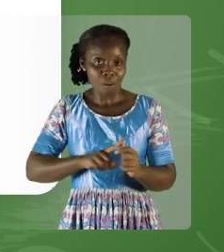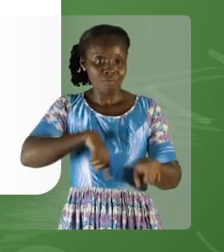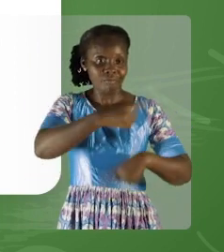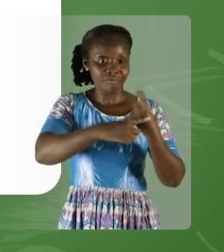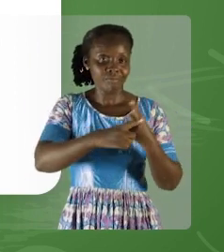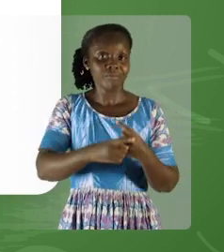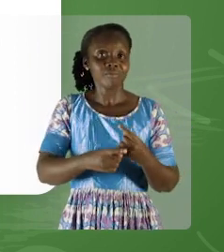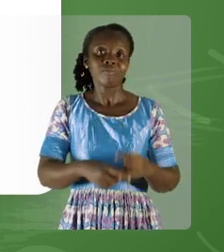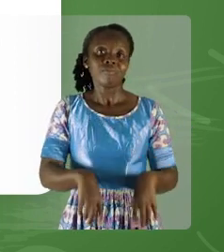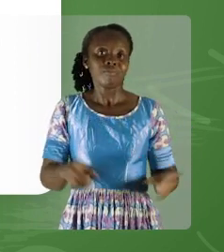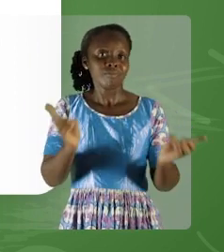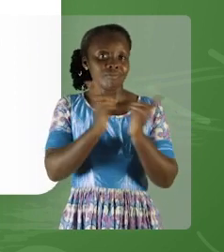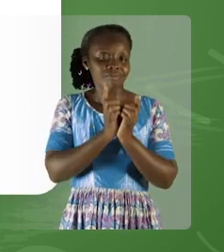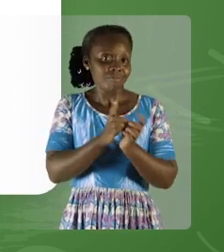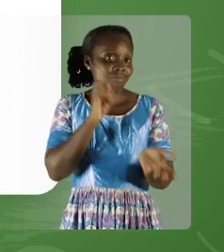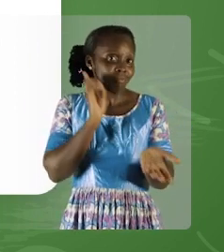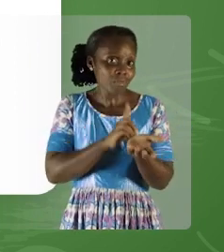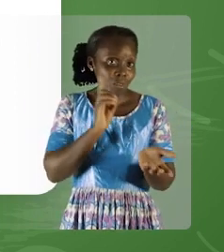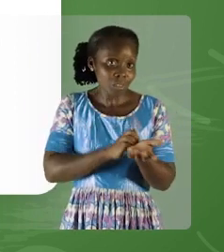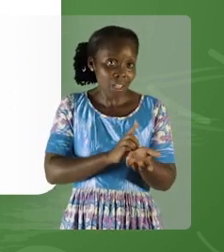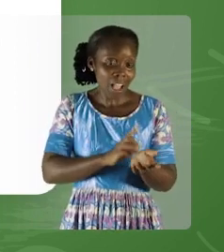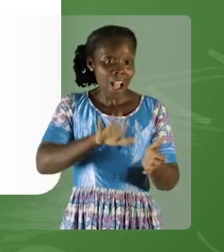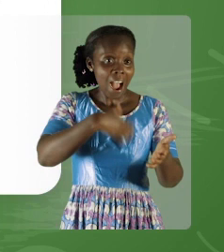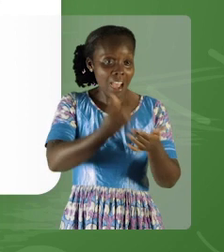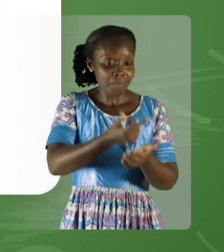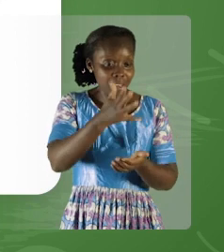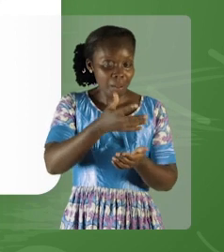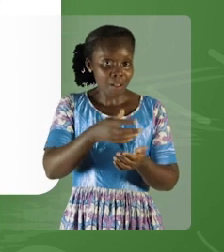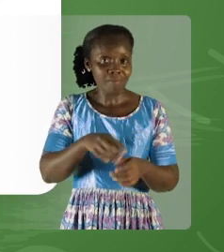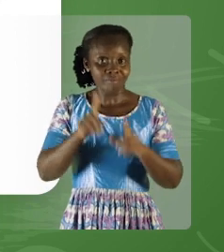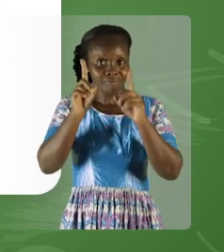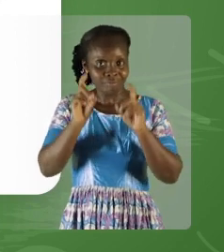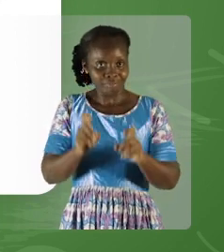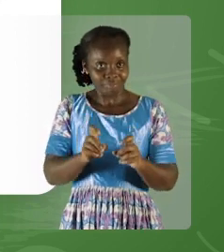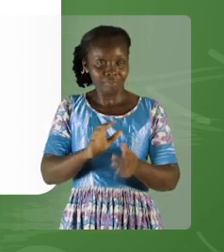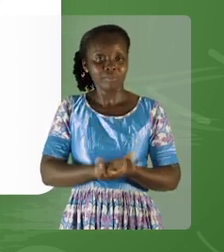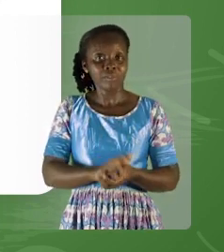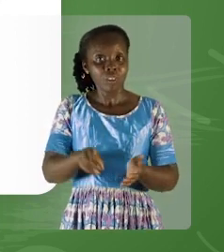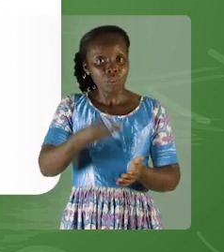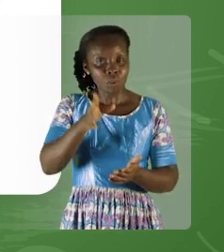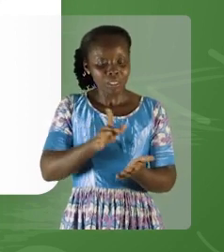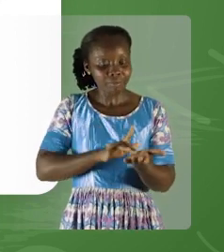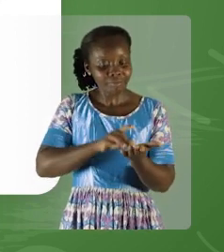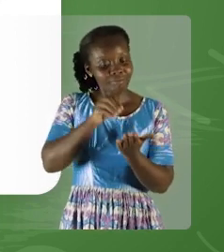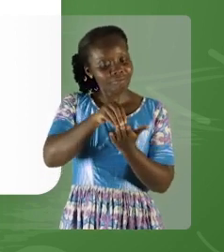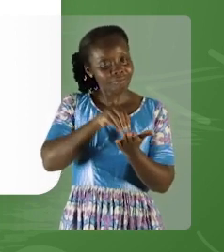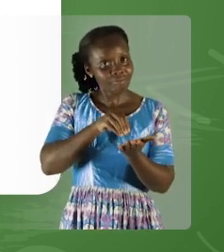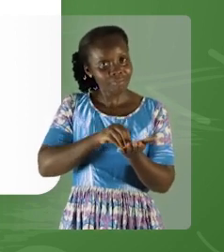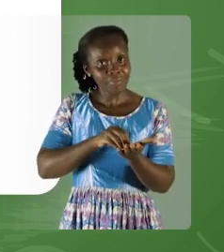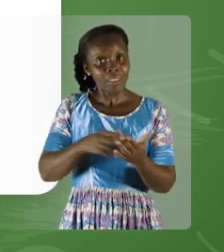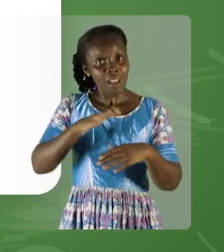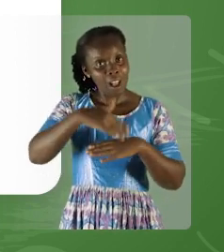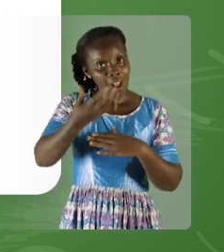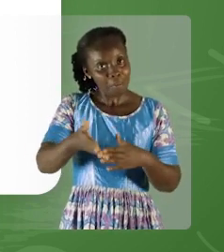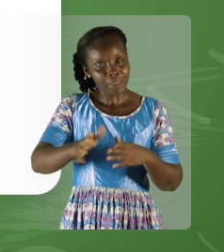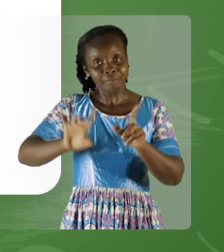premièrement chez un médecin qui nous consulte et qui nous prescrit une ordonnance. Et ce n'est qu'après cela qu'on peut se